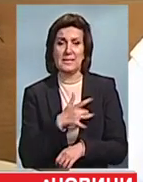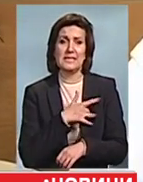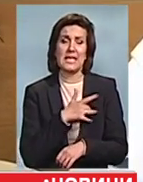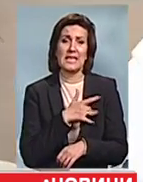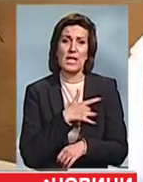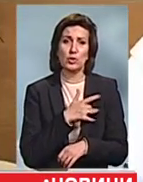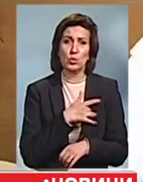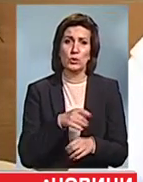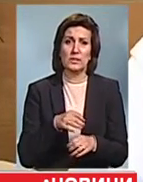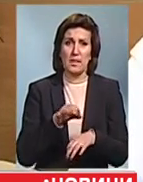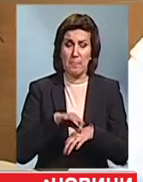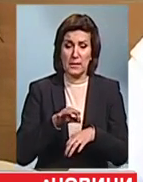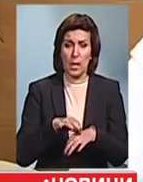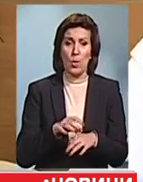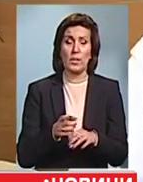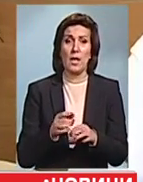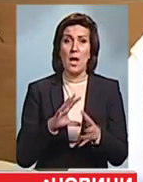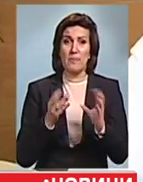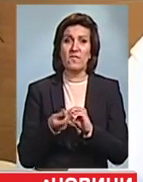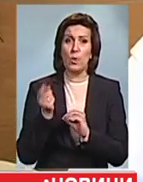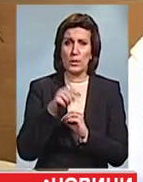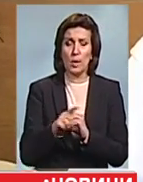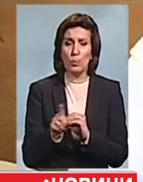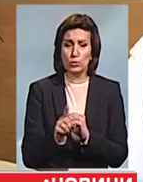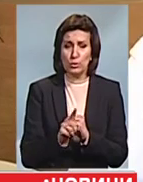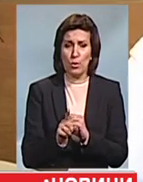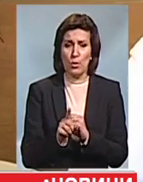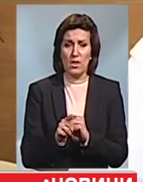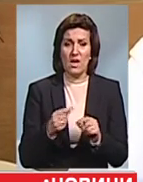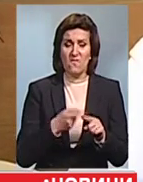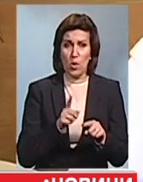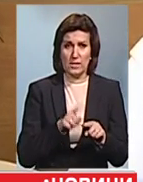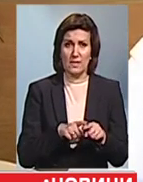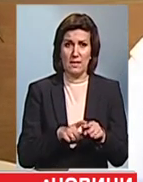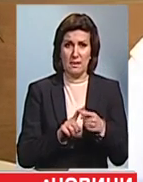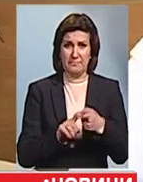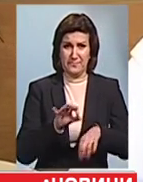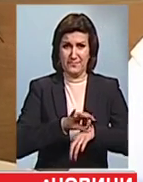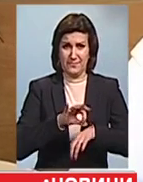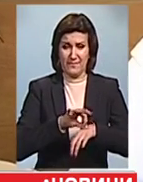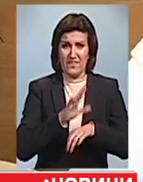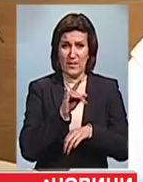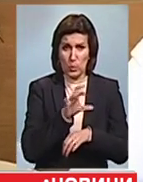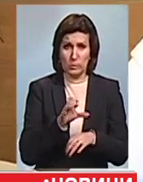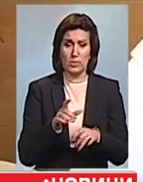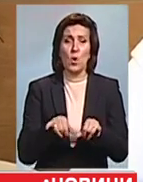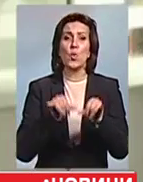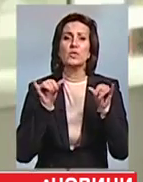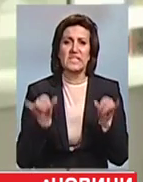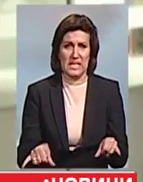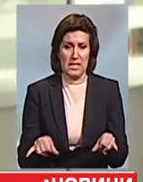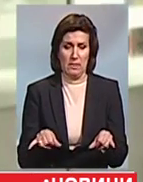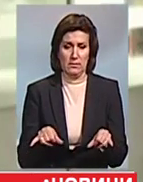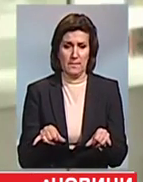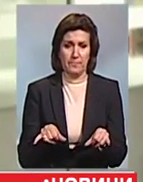сердечно-сосудиста патологія, привело к тому, що... Вот эта агрессия этого вируса, она как бы